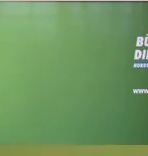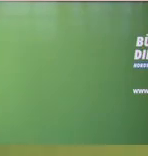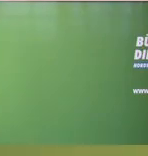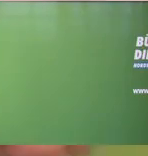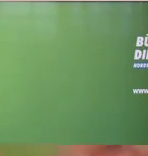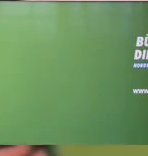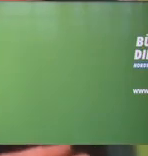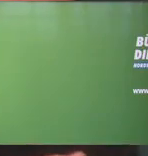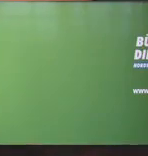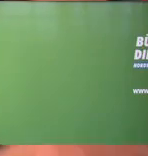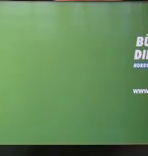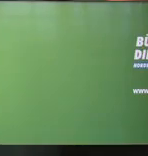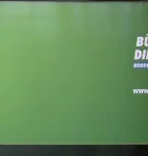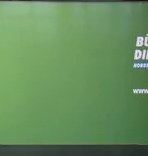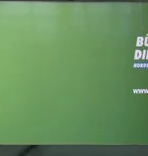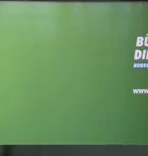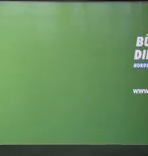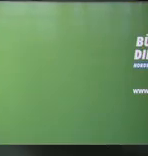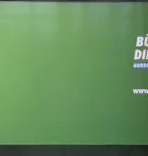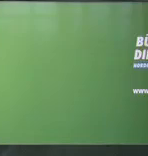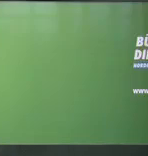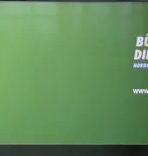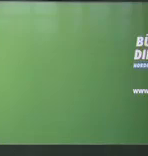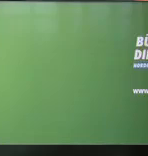Das Mikro wieder hoch.